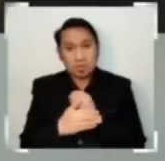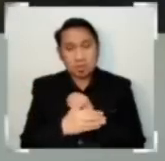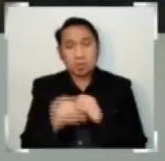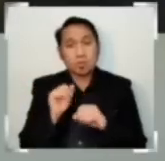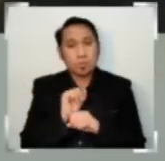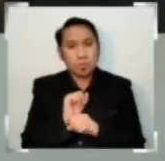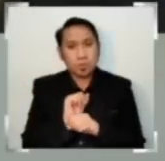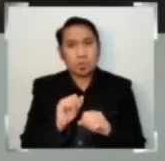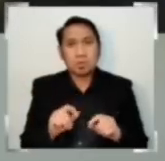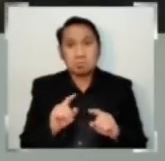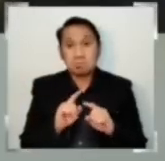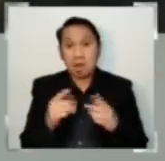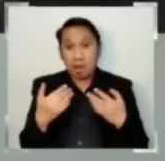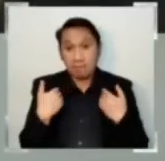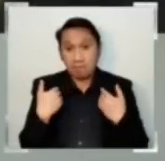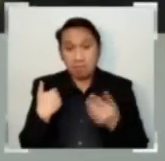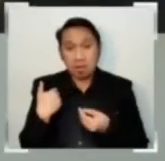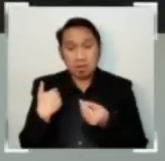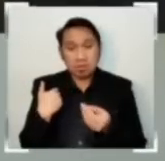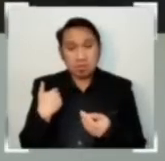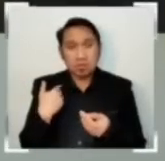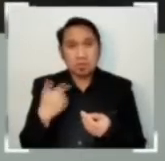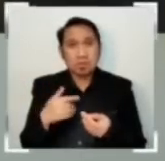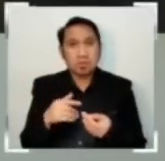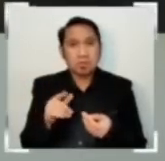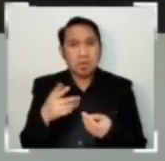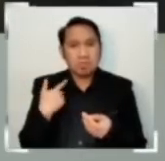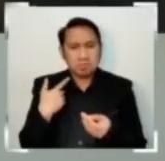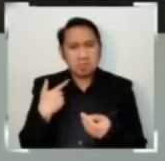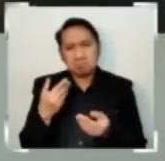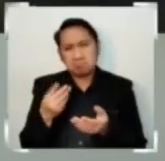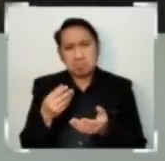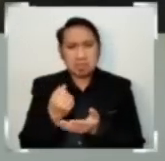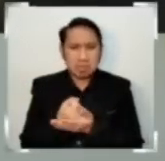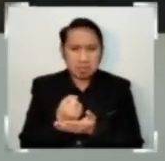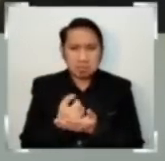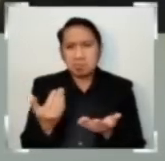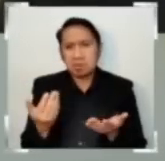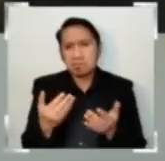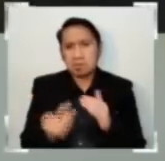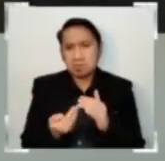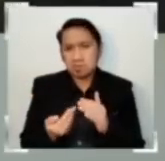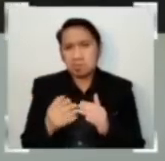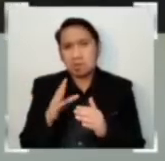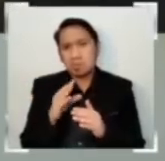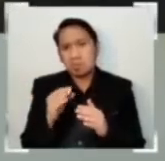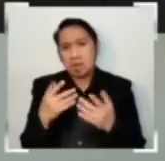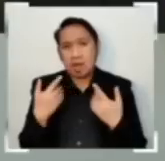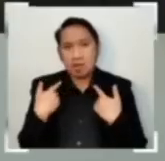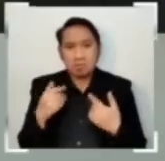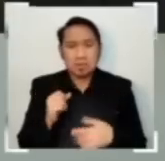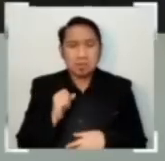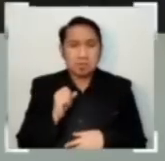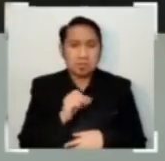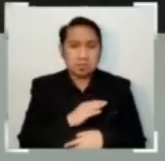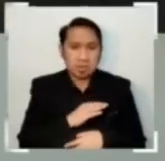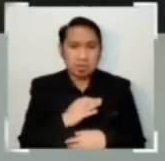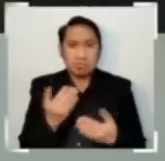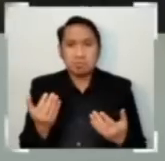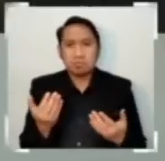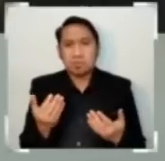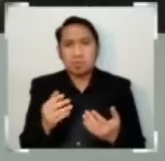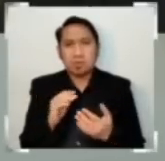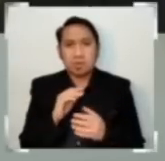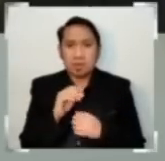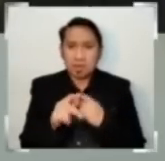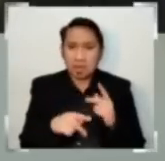offered daw po 40,000 pesos as salary. The initial offer sa kanila po ay mga staff, mga